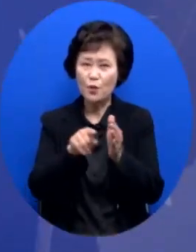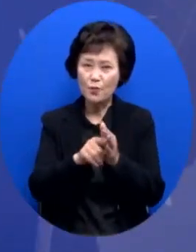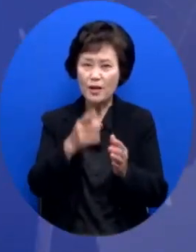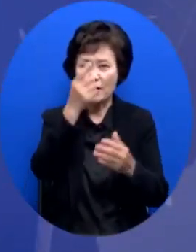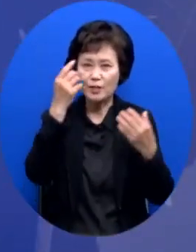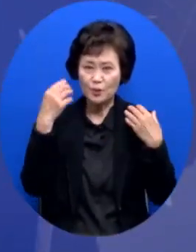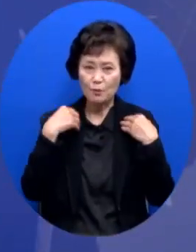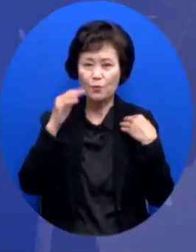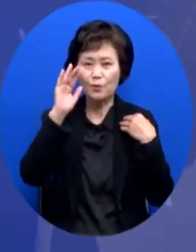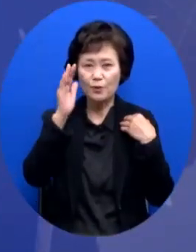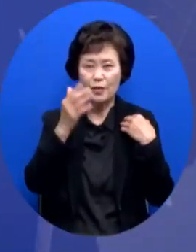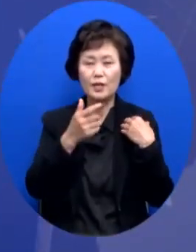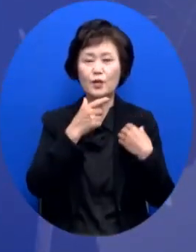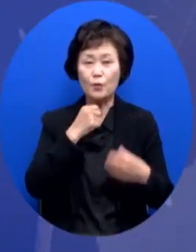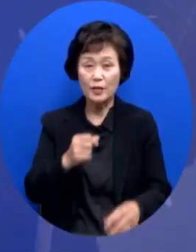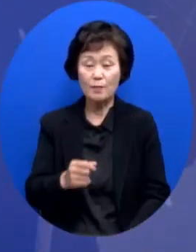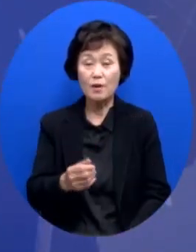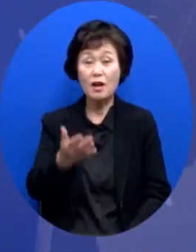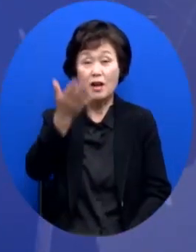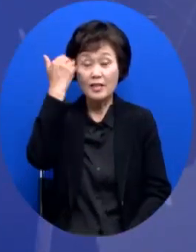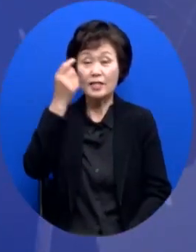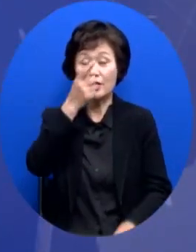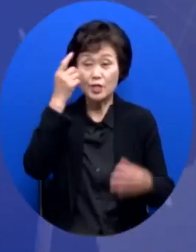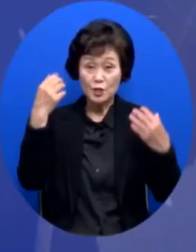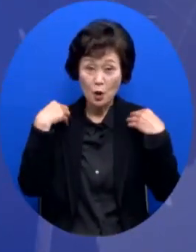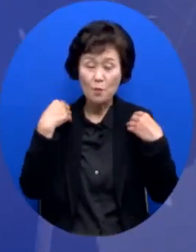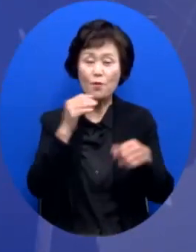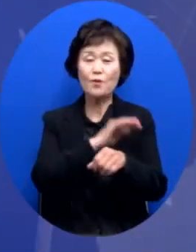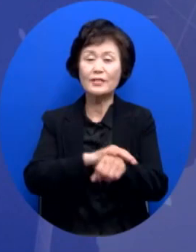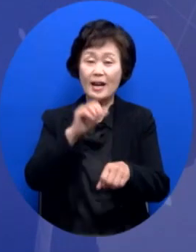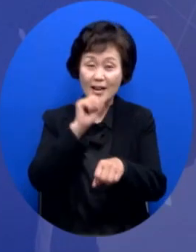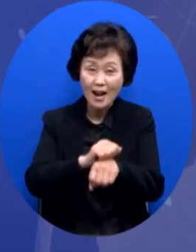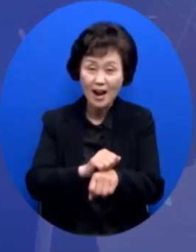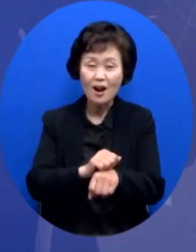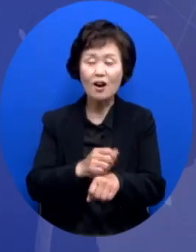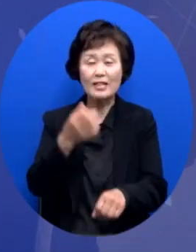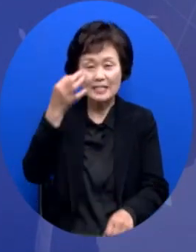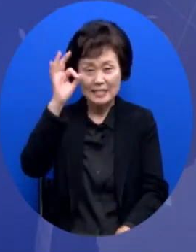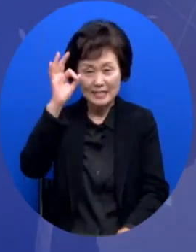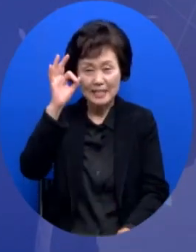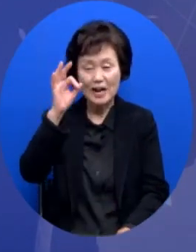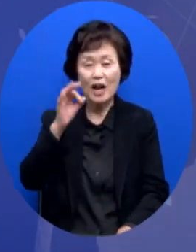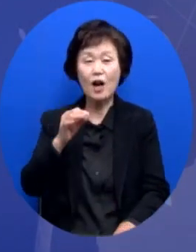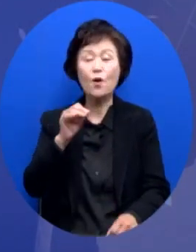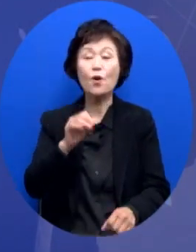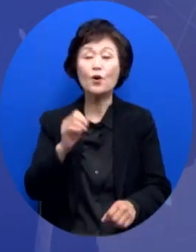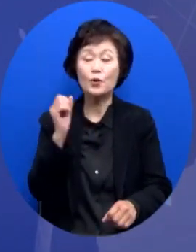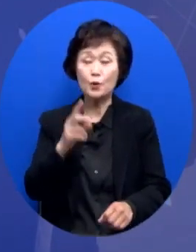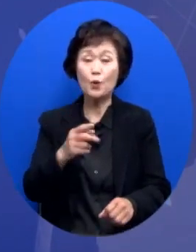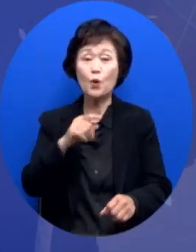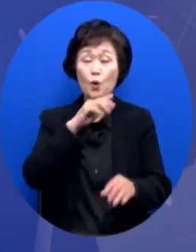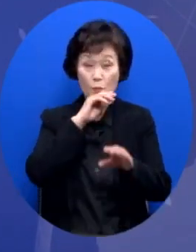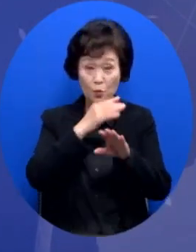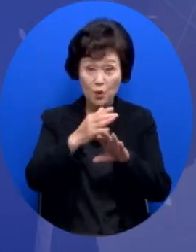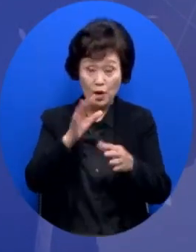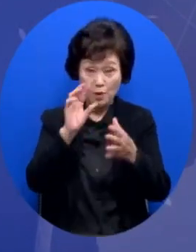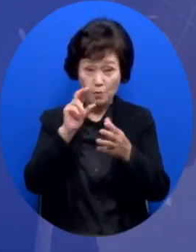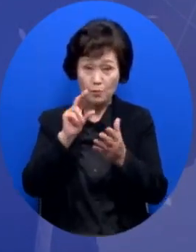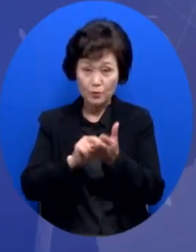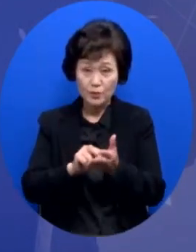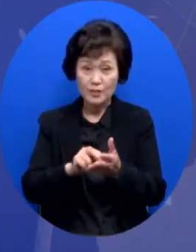정부에 잘한 것은 인정하고 계승하는 포용도 필요하다고 했습니다. 정 교수는 그 대북관계에 대해서도 이야기를